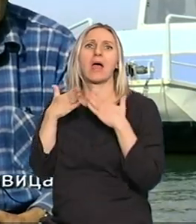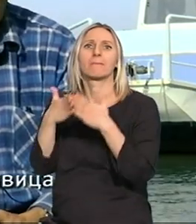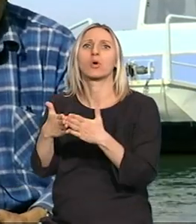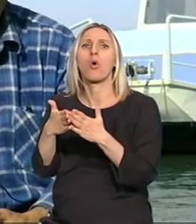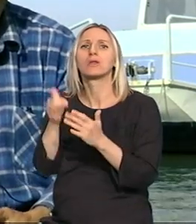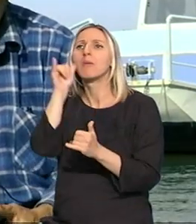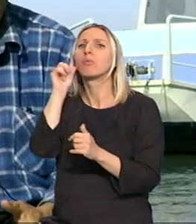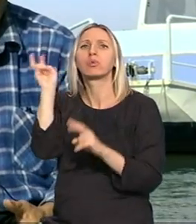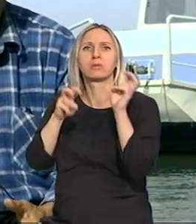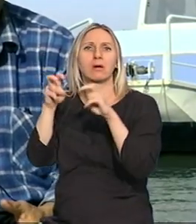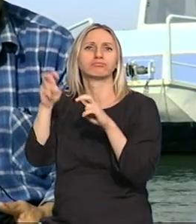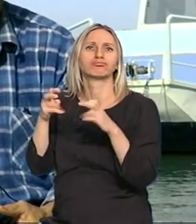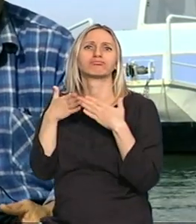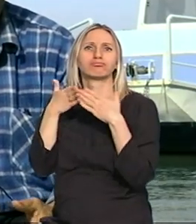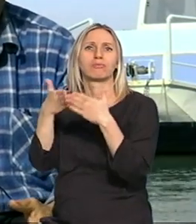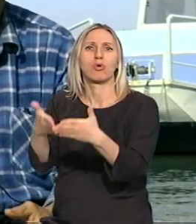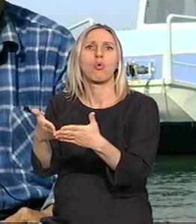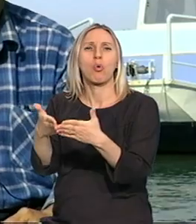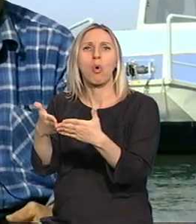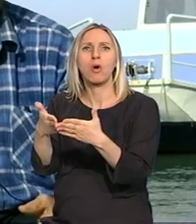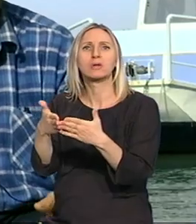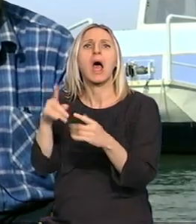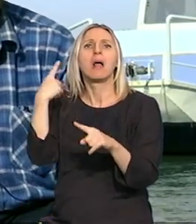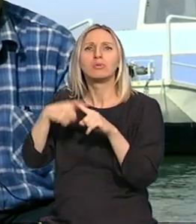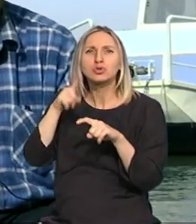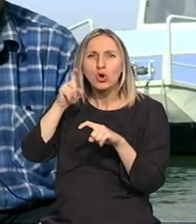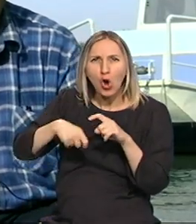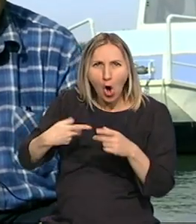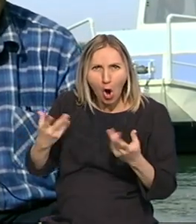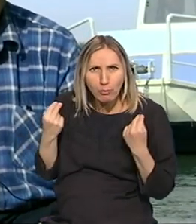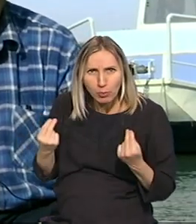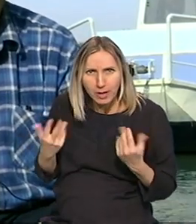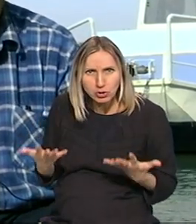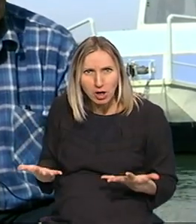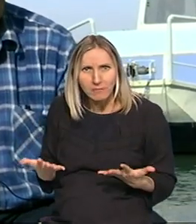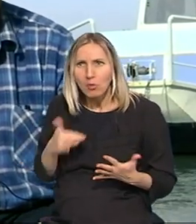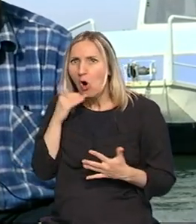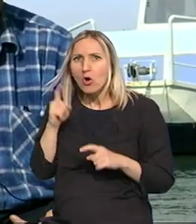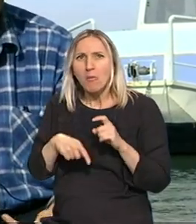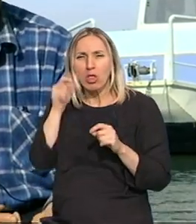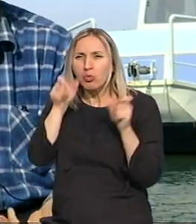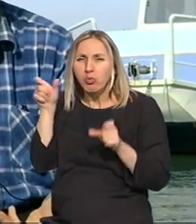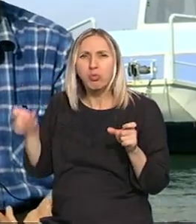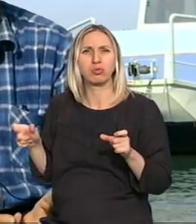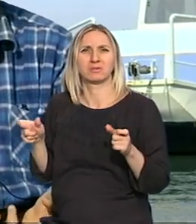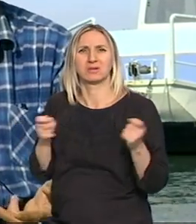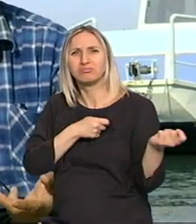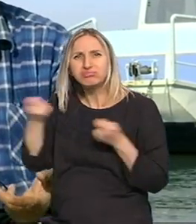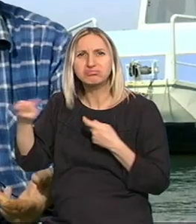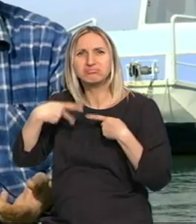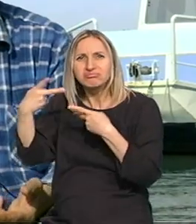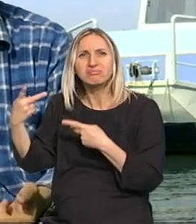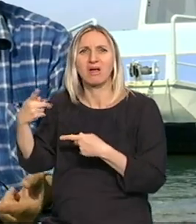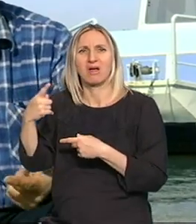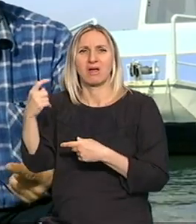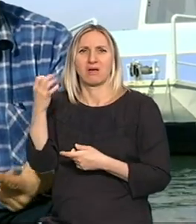brod. Ali on vozio samo putnik, on vozio robu, bre, čoveče. Ljudi su nosili i vino, i rakiju,